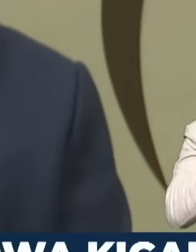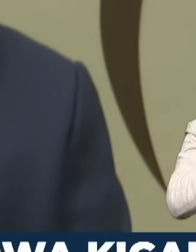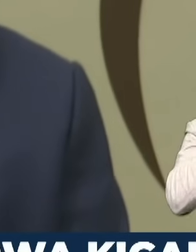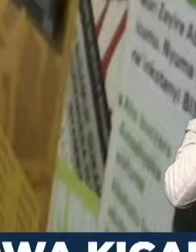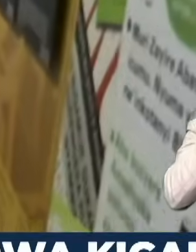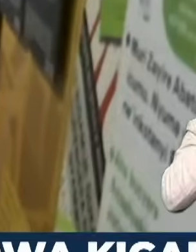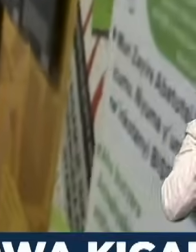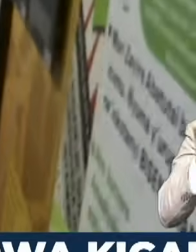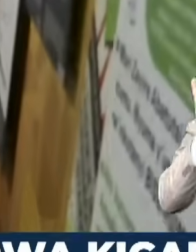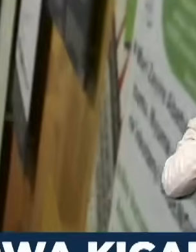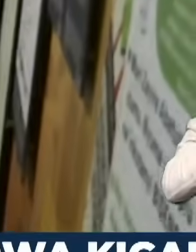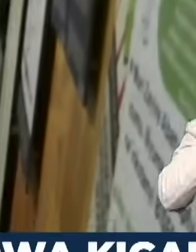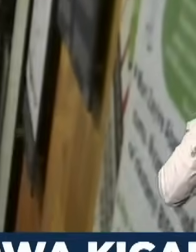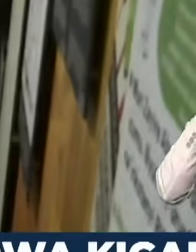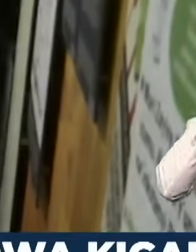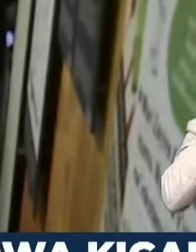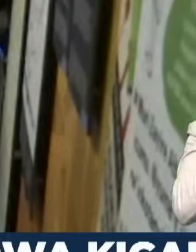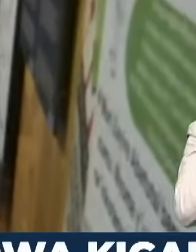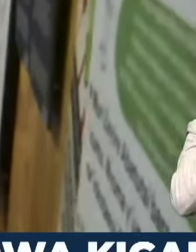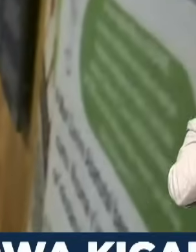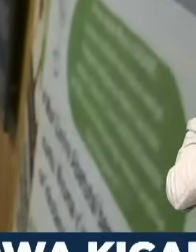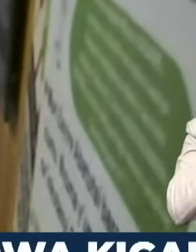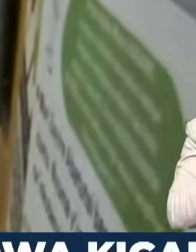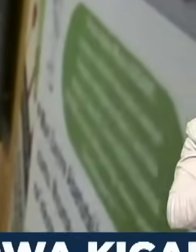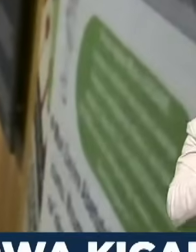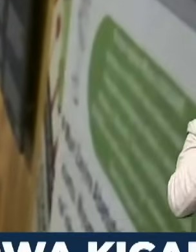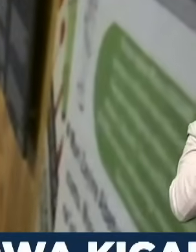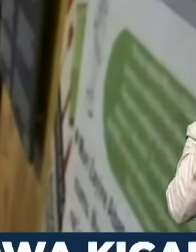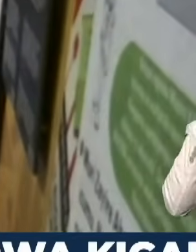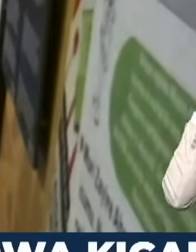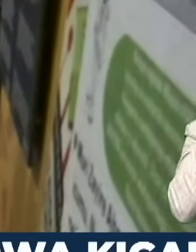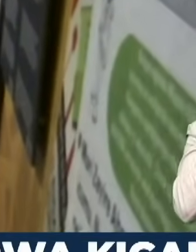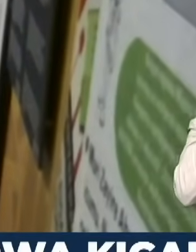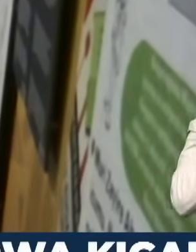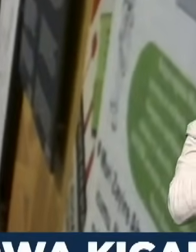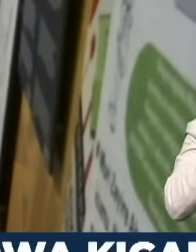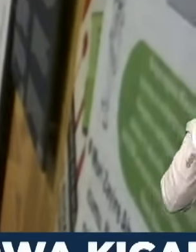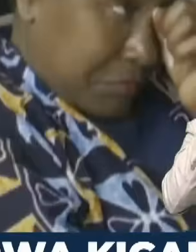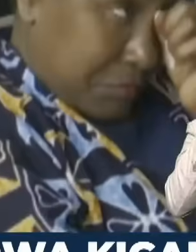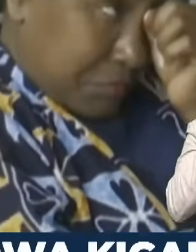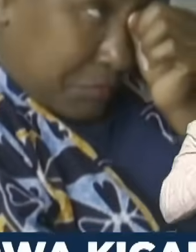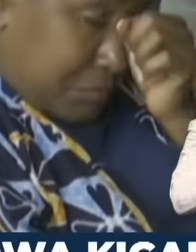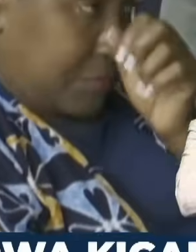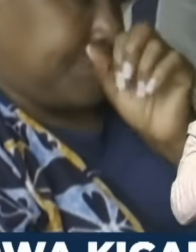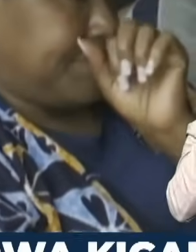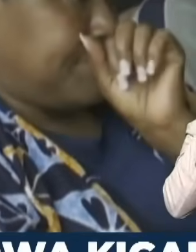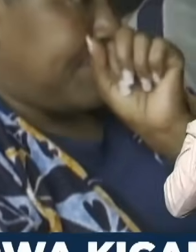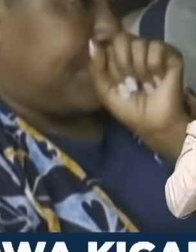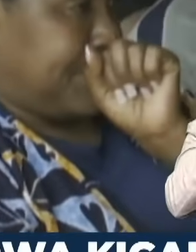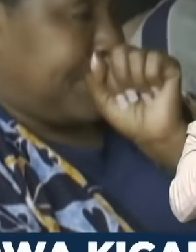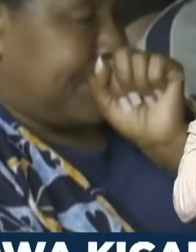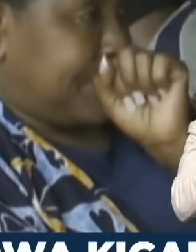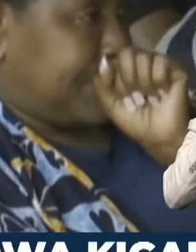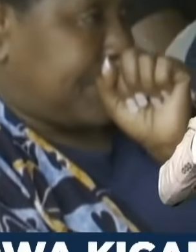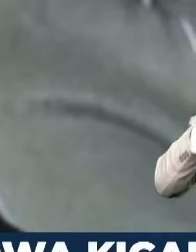kizagira kamaro nyuma yo kumva amateka no kunamira inzira karengane za genocide yakorewe Abatutsi. Abadepite n'abasenateri bavuze ko bagiye gukora